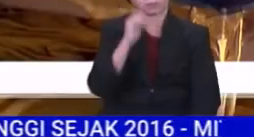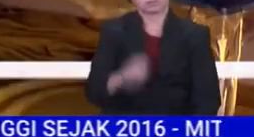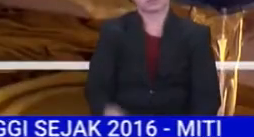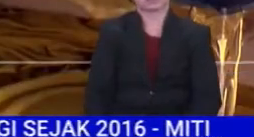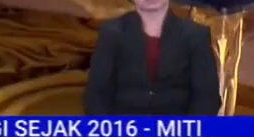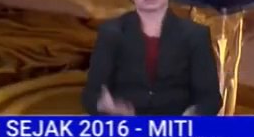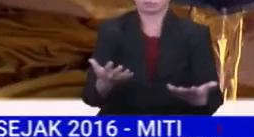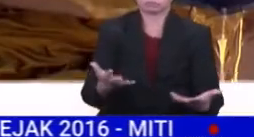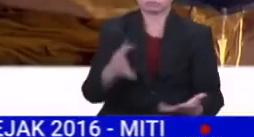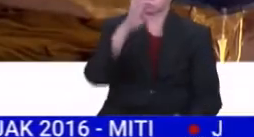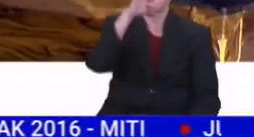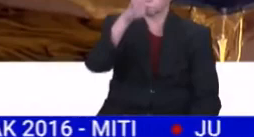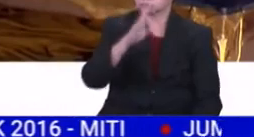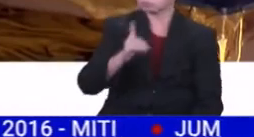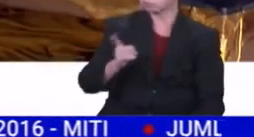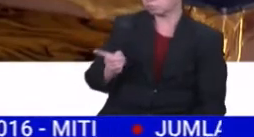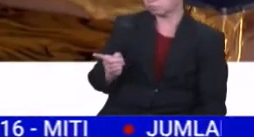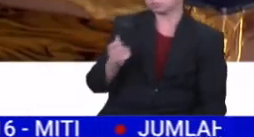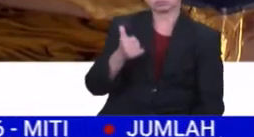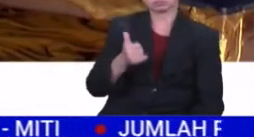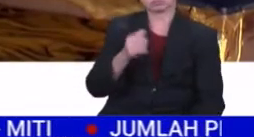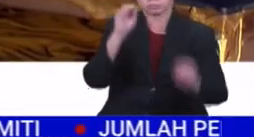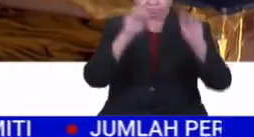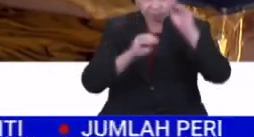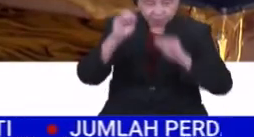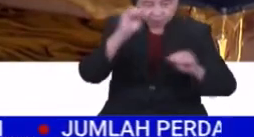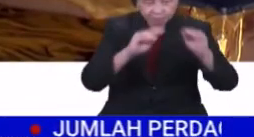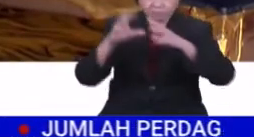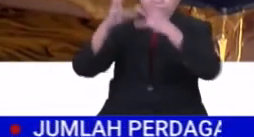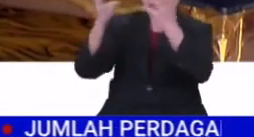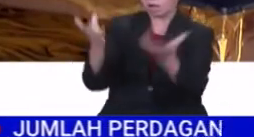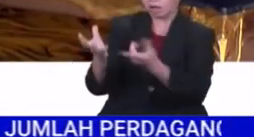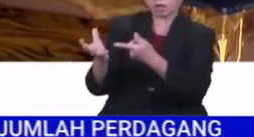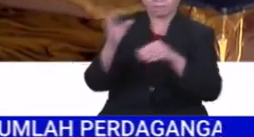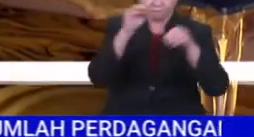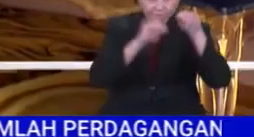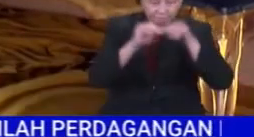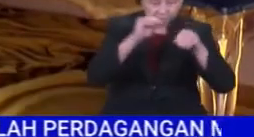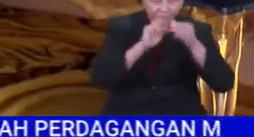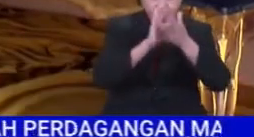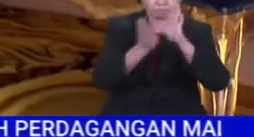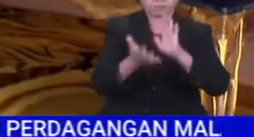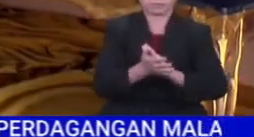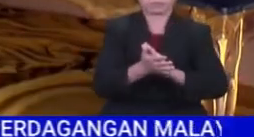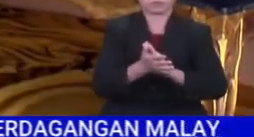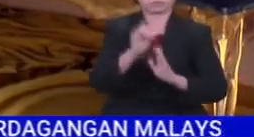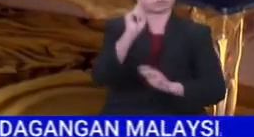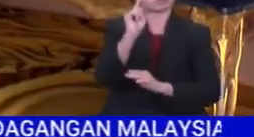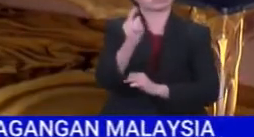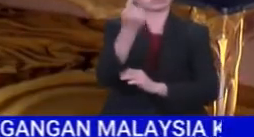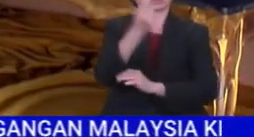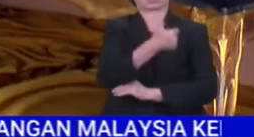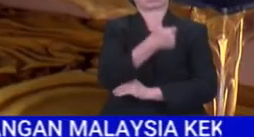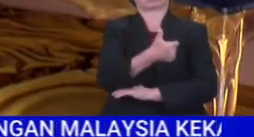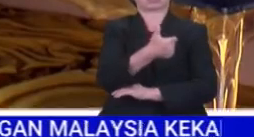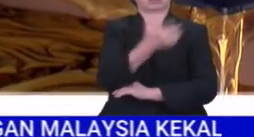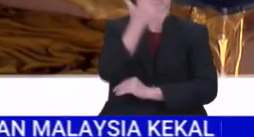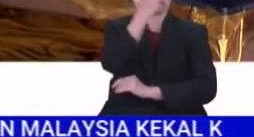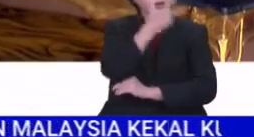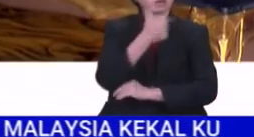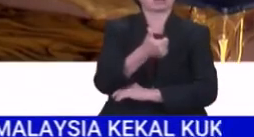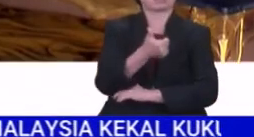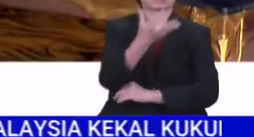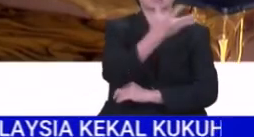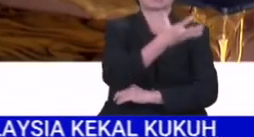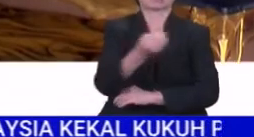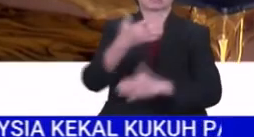pemikiran kritis Ghazali Ibrahim MB What ayat terpakai dengan menjadikan ia sebagai sesuatu yang berguna dan menarik